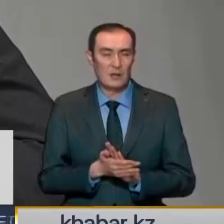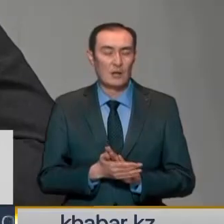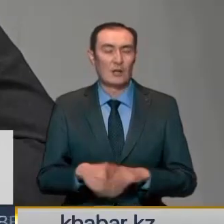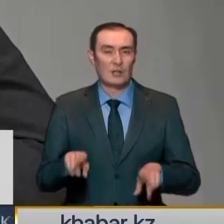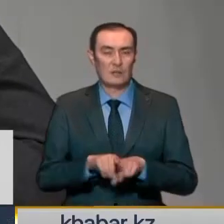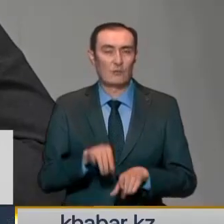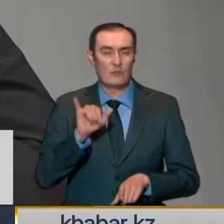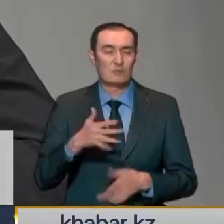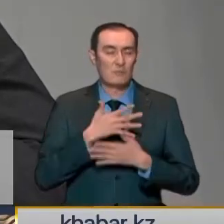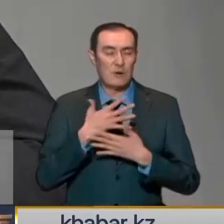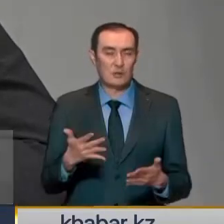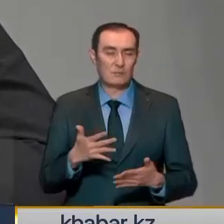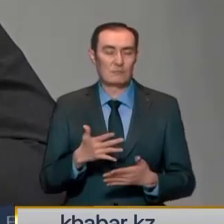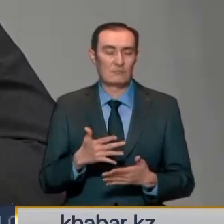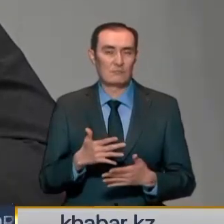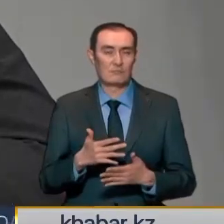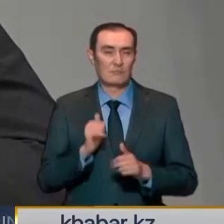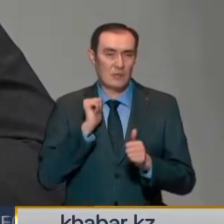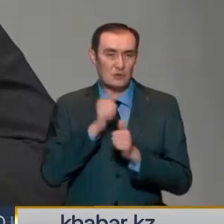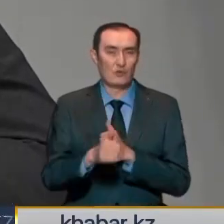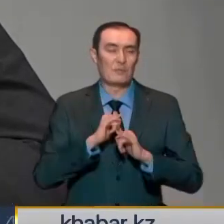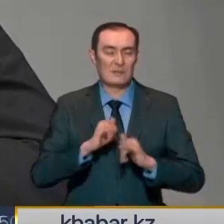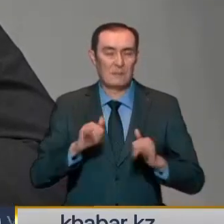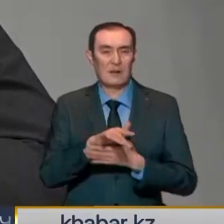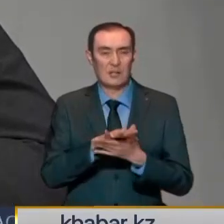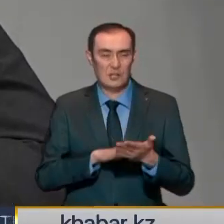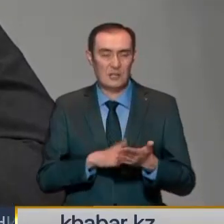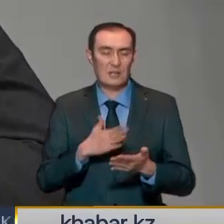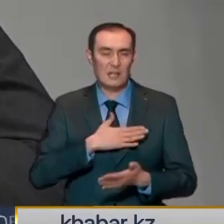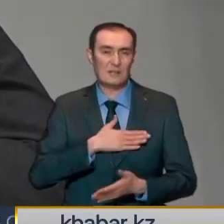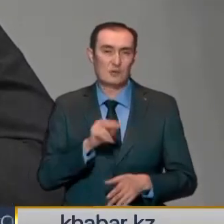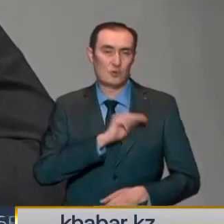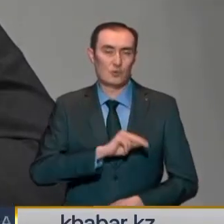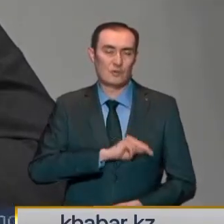таким еще большим толчком для продолжения нашего взаимовыгодного сотрудничества.